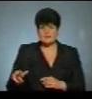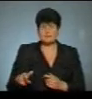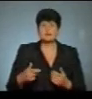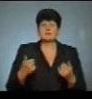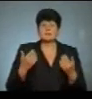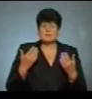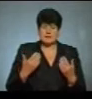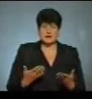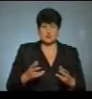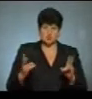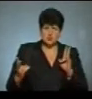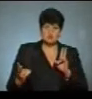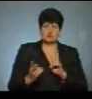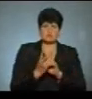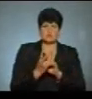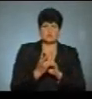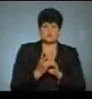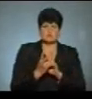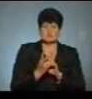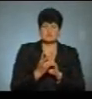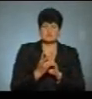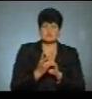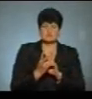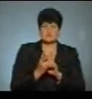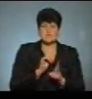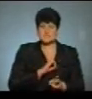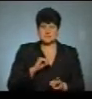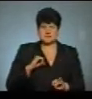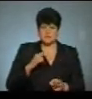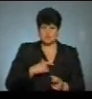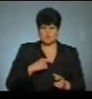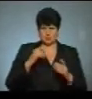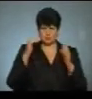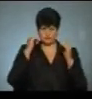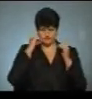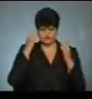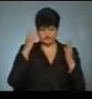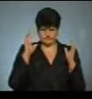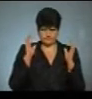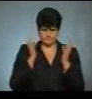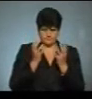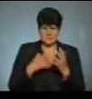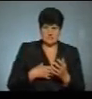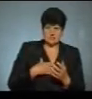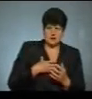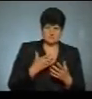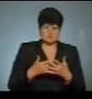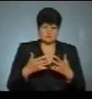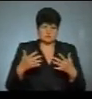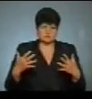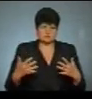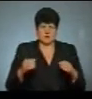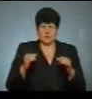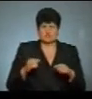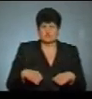нарешті зустрінуться, як не парадоксально, самі з собою, своїми викликами, страхами, своїми,